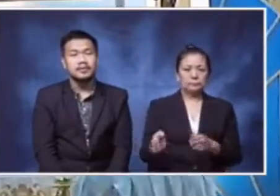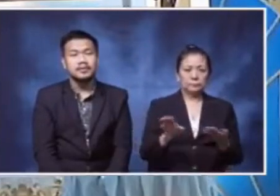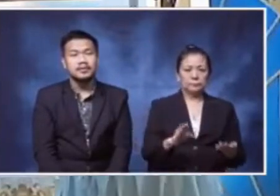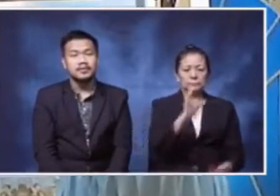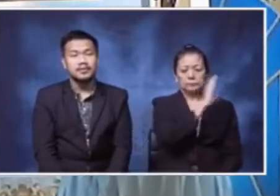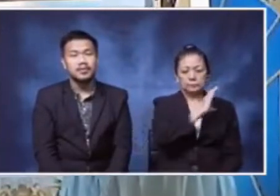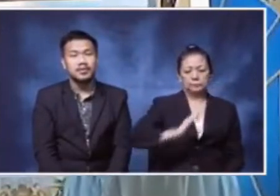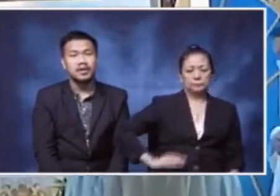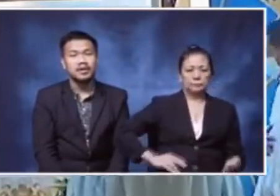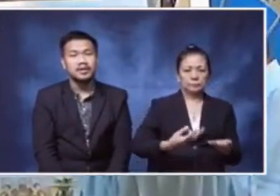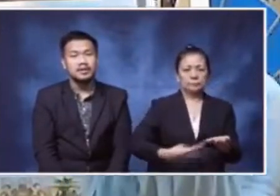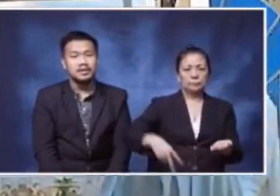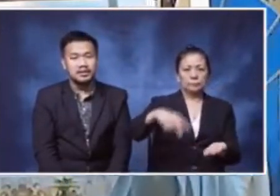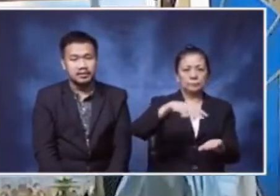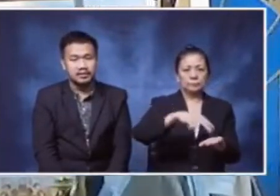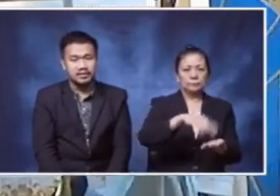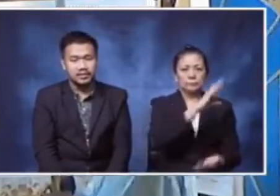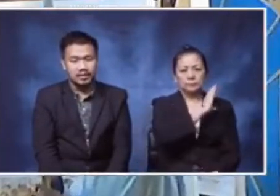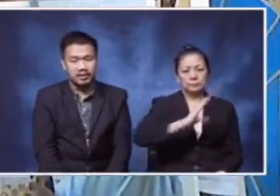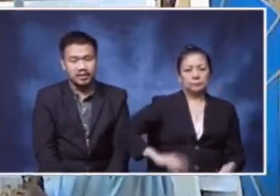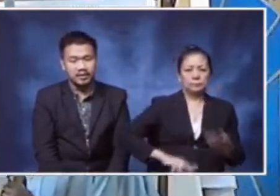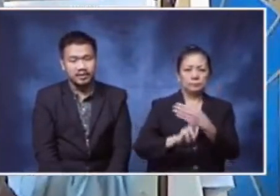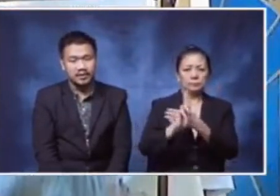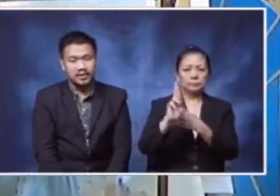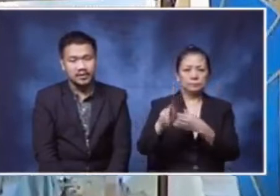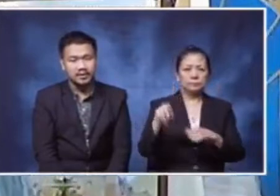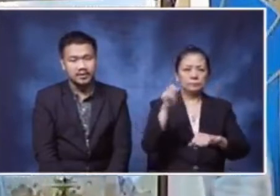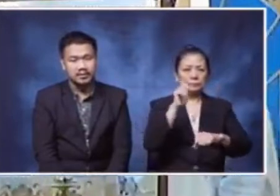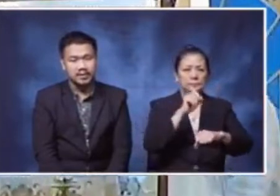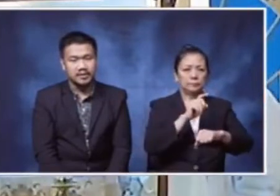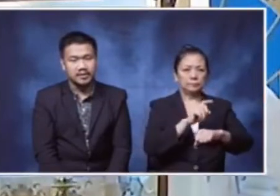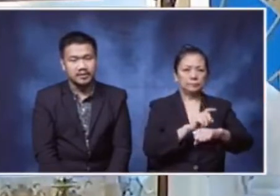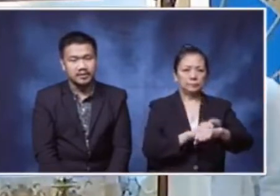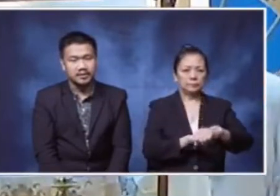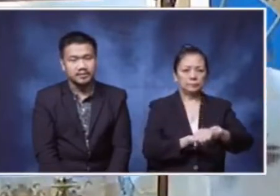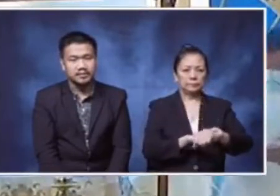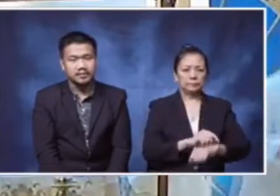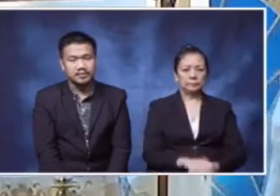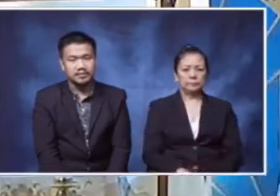si Kristo'y nabuhay, si Kristo'y babalik sa wakas ng panahon.